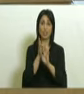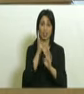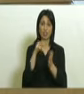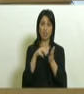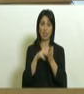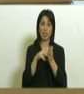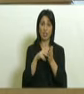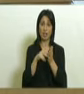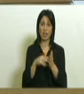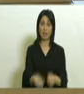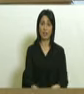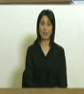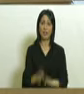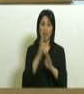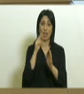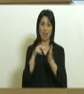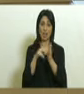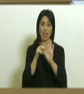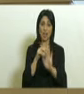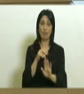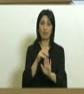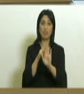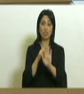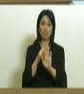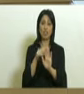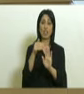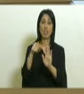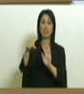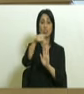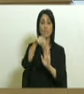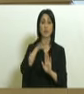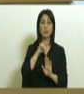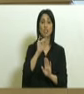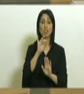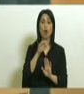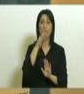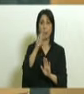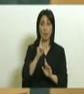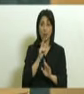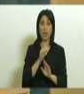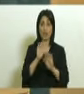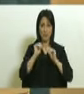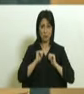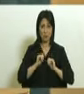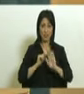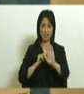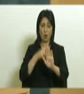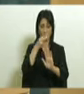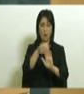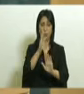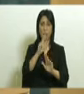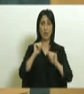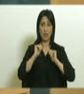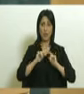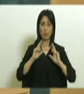რიქში ხოდ გეხარ? რიქში ხოდ გეხარ? შენ წინ ჩიქოვანი იყო. დამელოდე მე, წნარად მშვიდად.